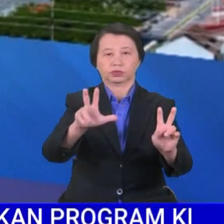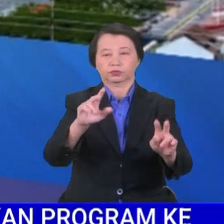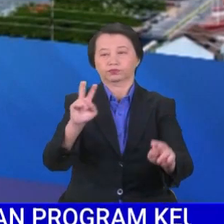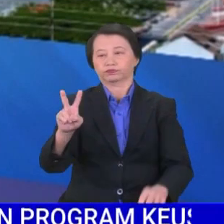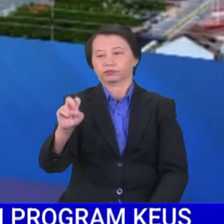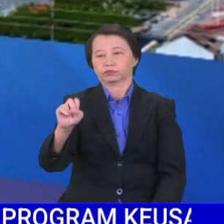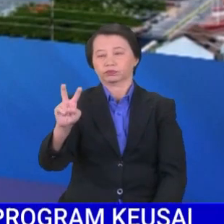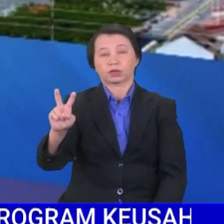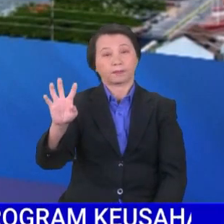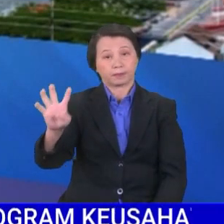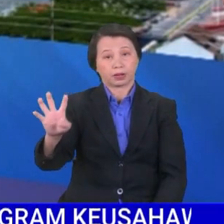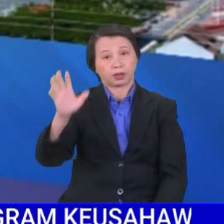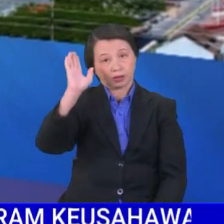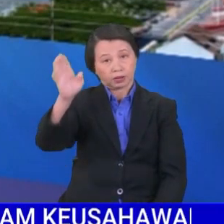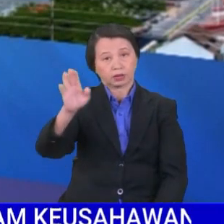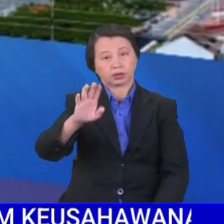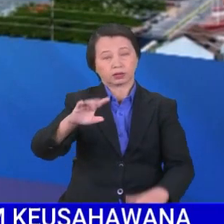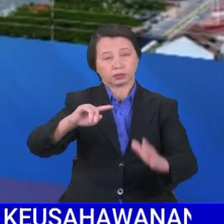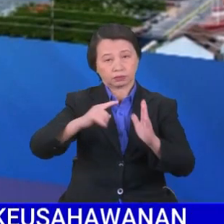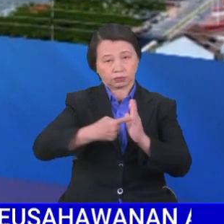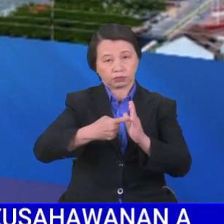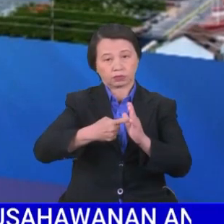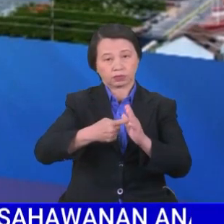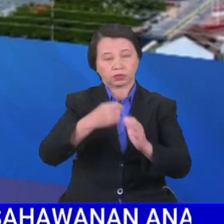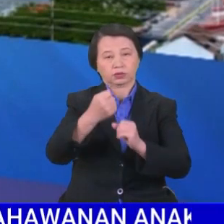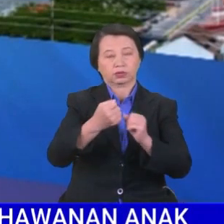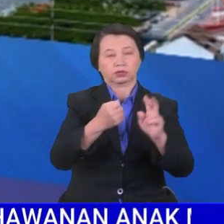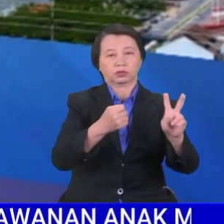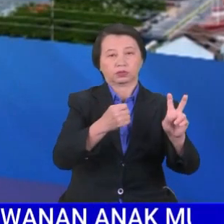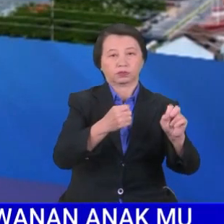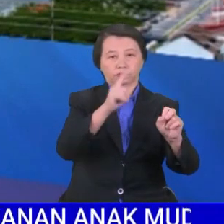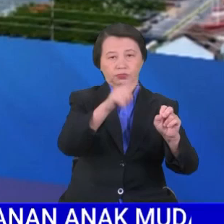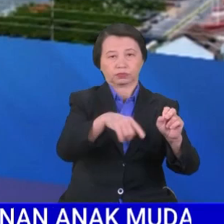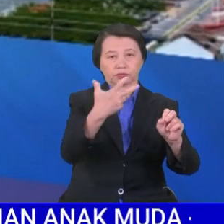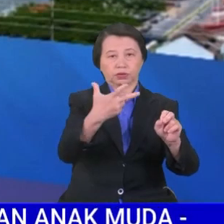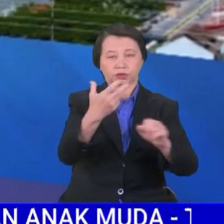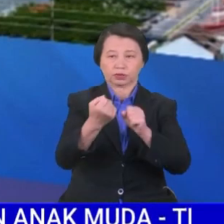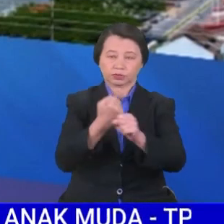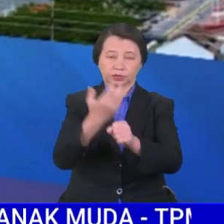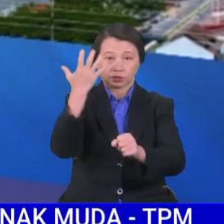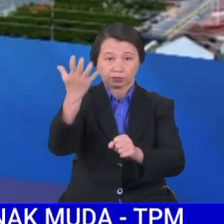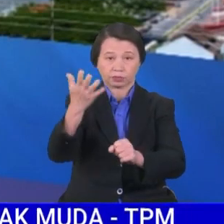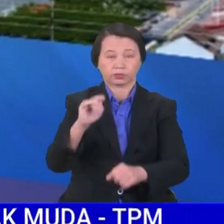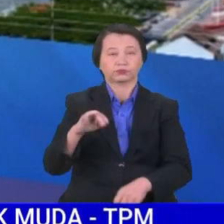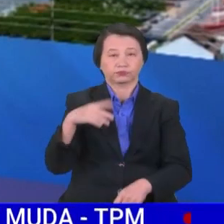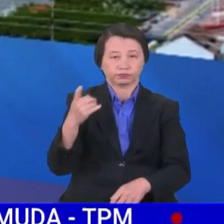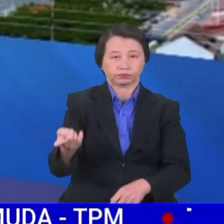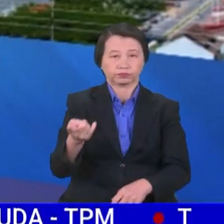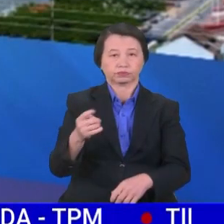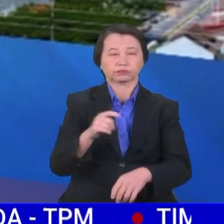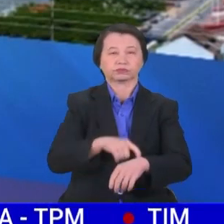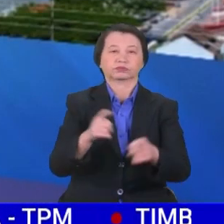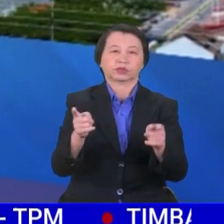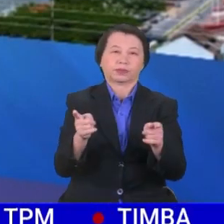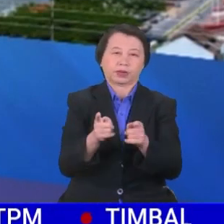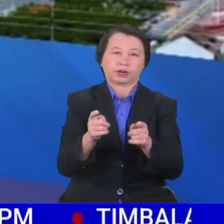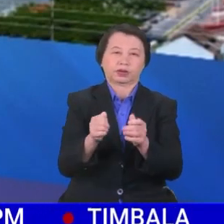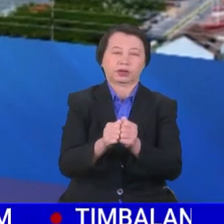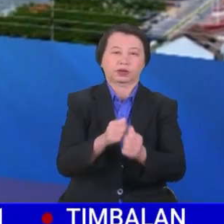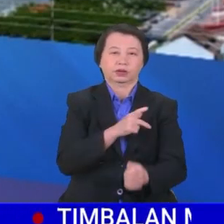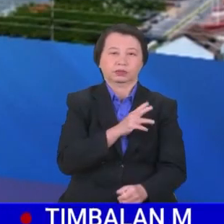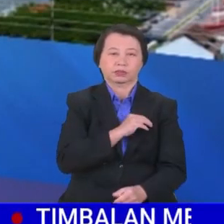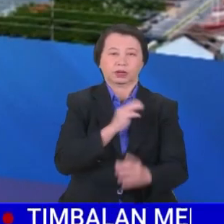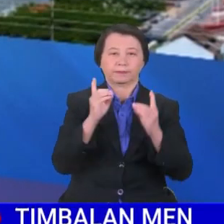2023-2024 yang akan dilaksanakan bermula 20 Maret tahun hadapan merupakan inisiatif ajangkependek Kementerian